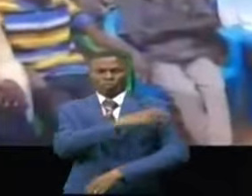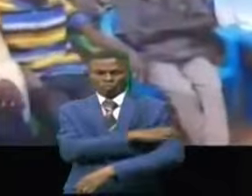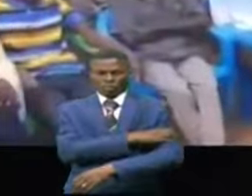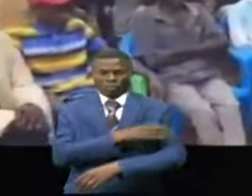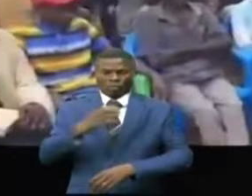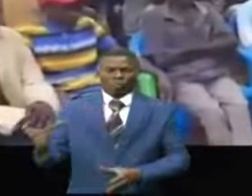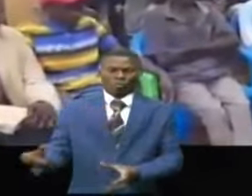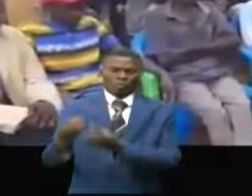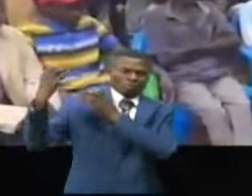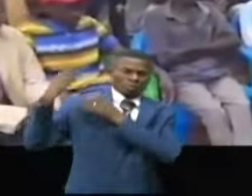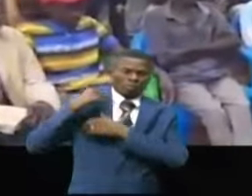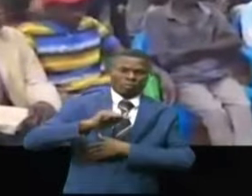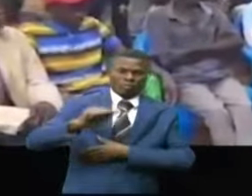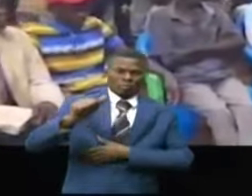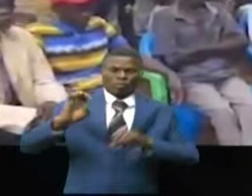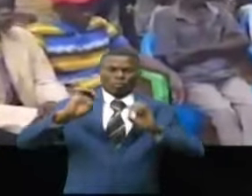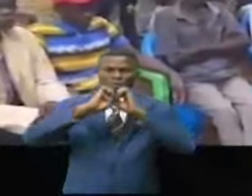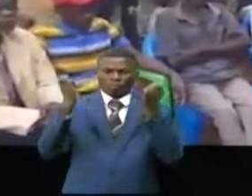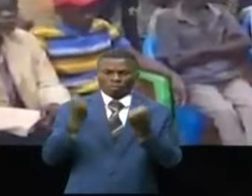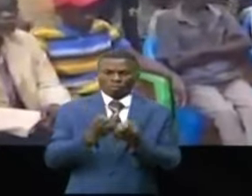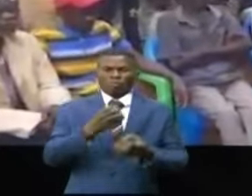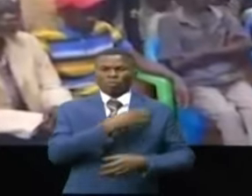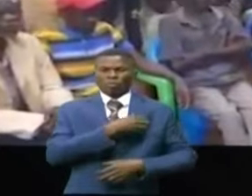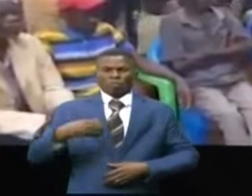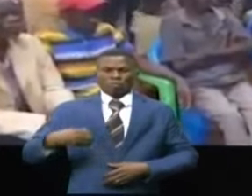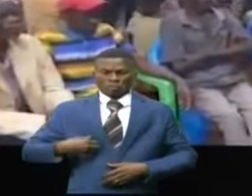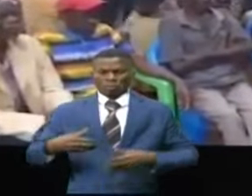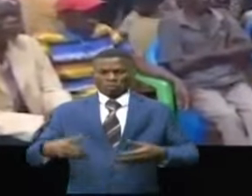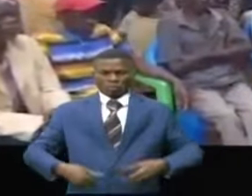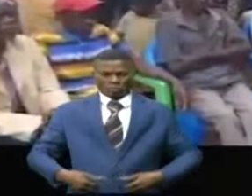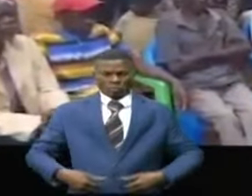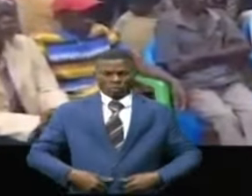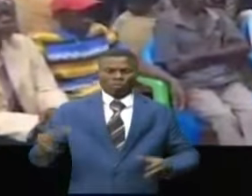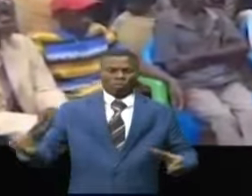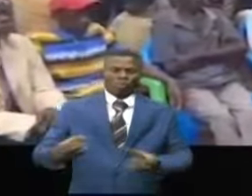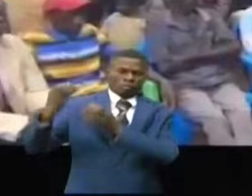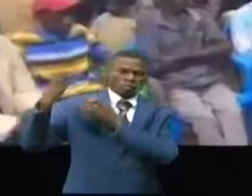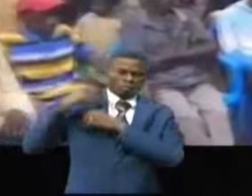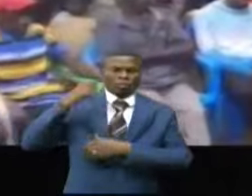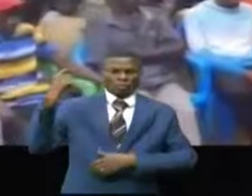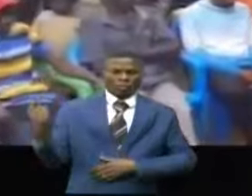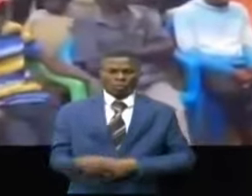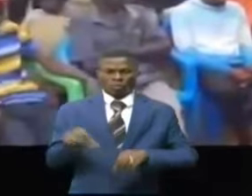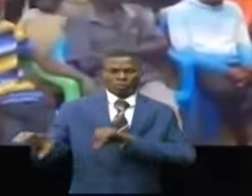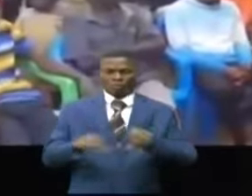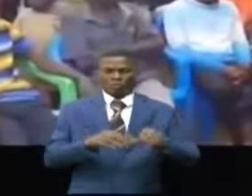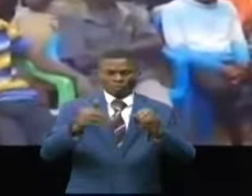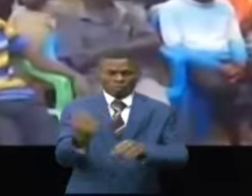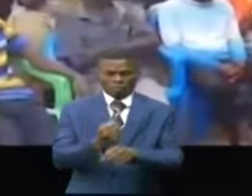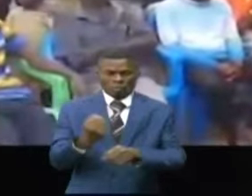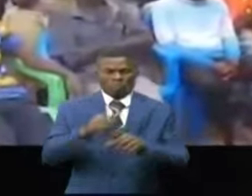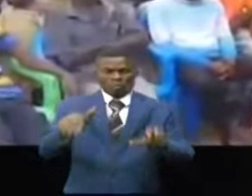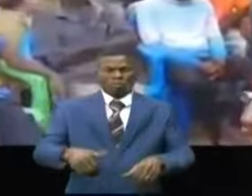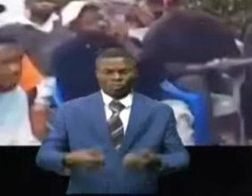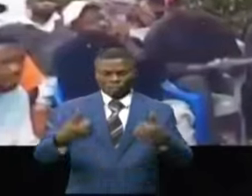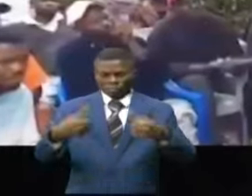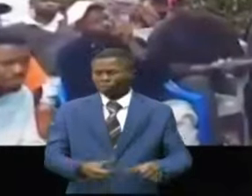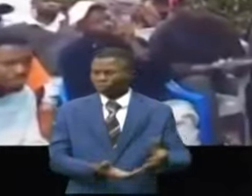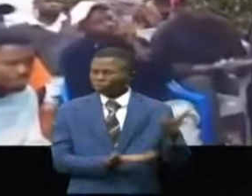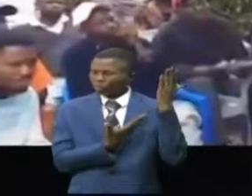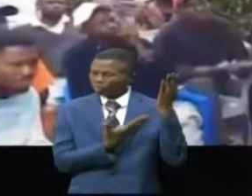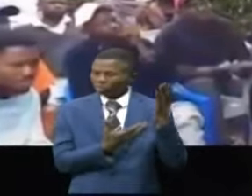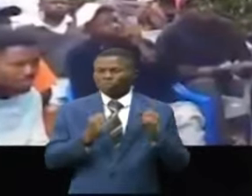l'autoprise en charge par l'entrepreneuriat des jeunes et femmes ainsi que l'appropriation permanente des activités agricoles demeure un